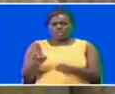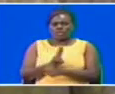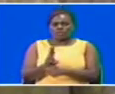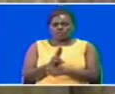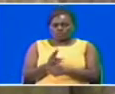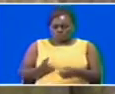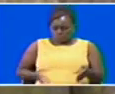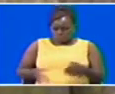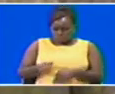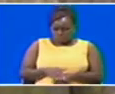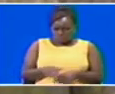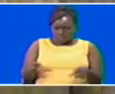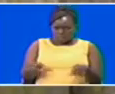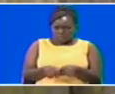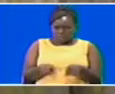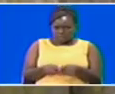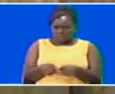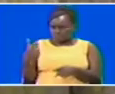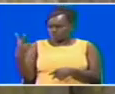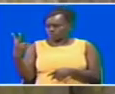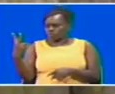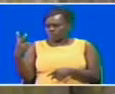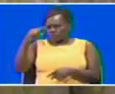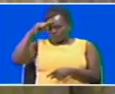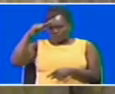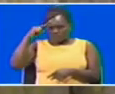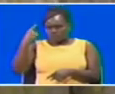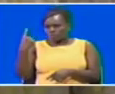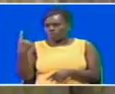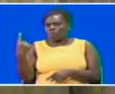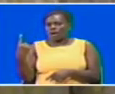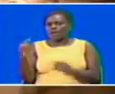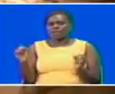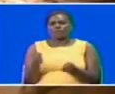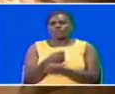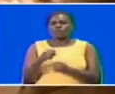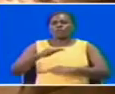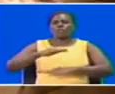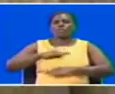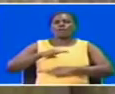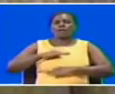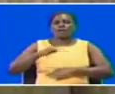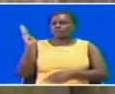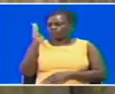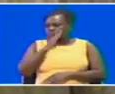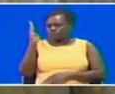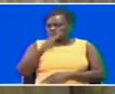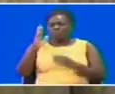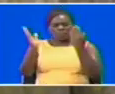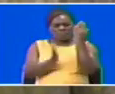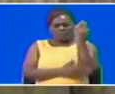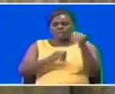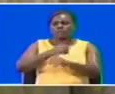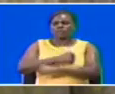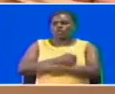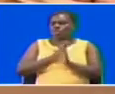Pampers Kama mili Hivi kwa sababu Moja Moja haiwezi ikatosha ananuka vibaya huko shuleni